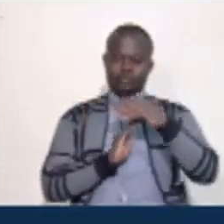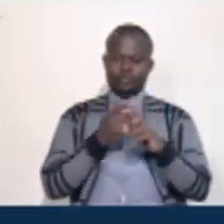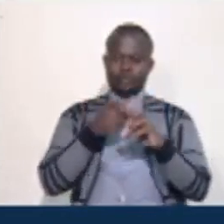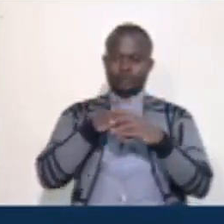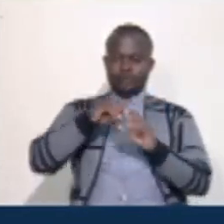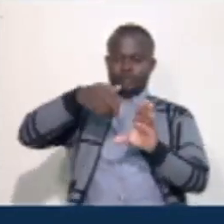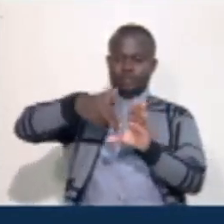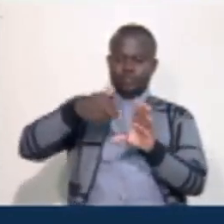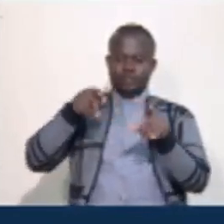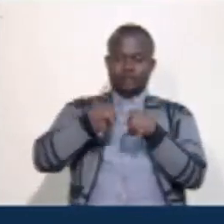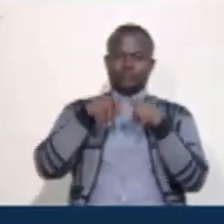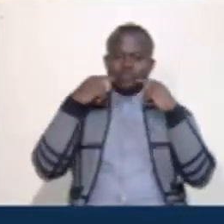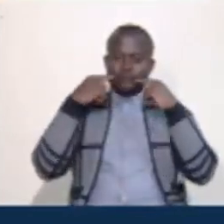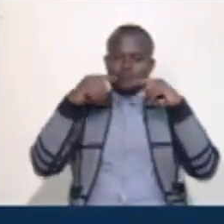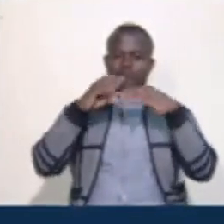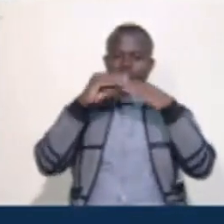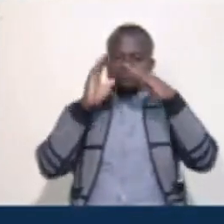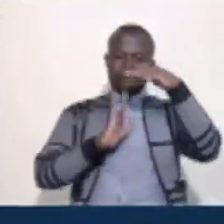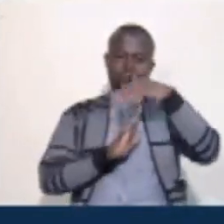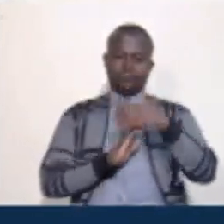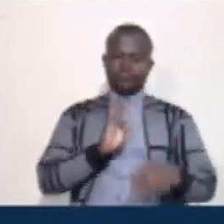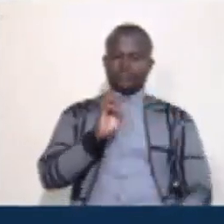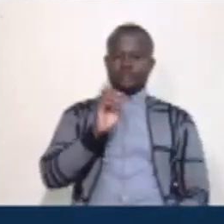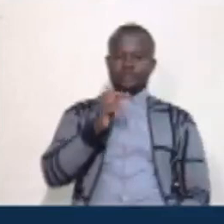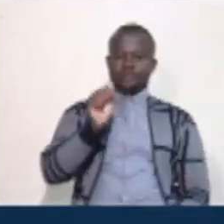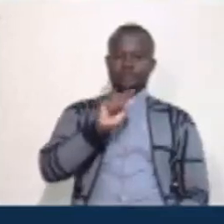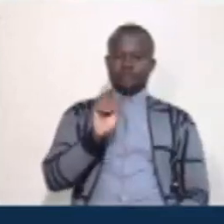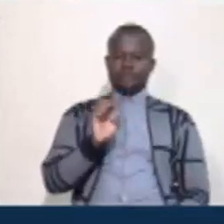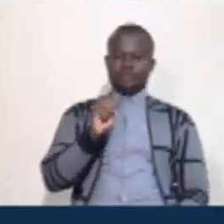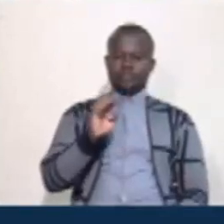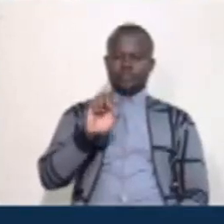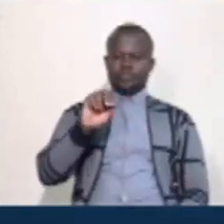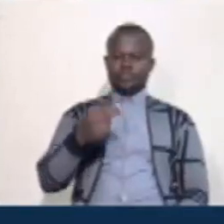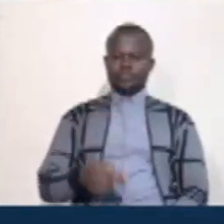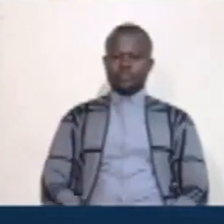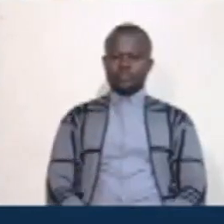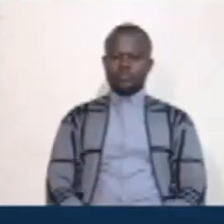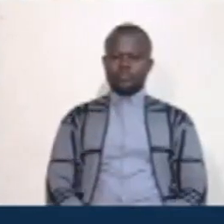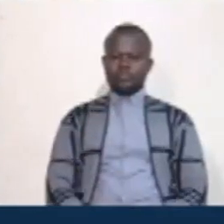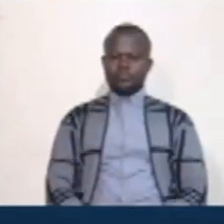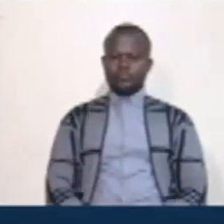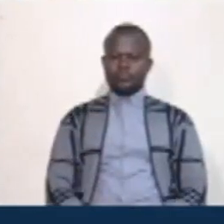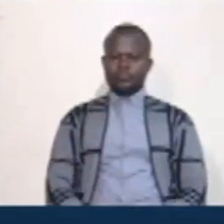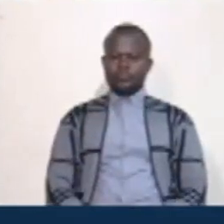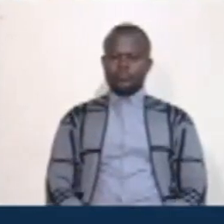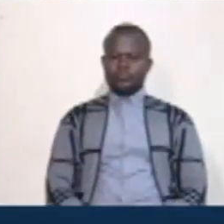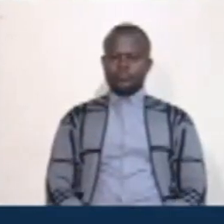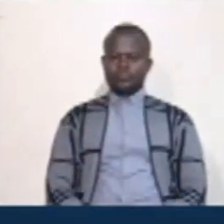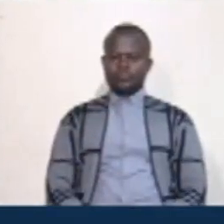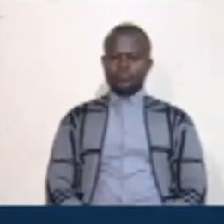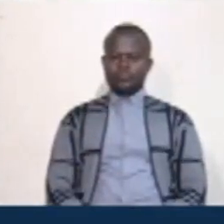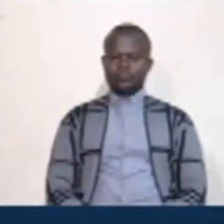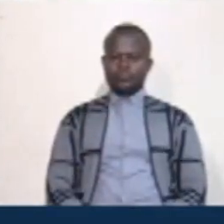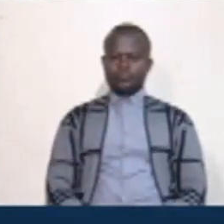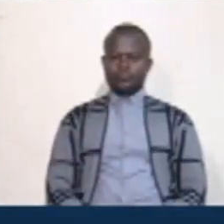kuri peteroli, nk'uko bitangazwa n'umuyobozi mukuru wa Gazinet Stephen Tierney. Now the project itself will extract gas from